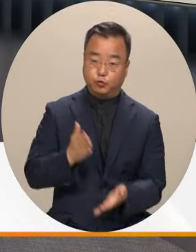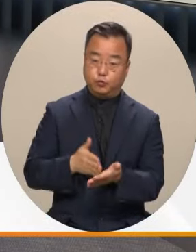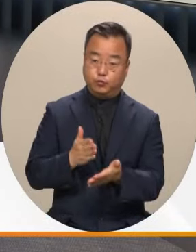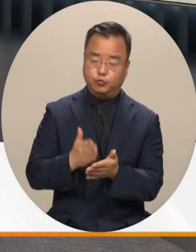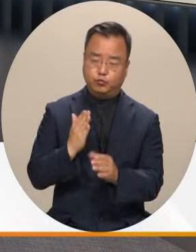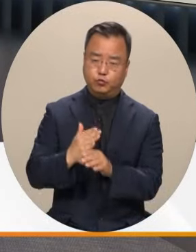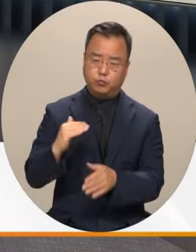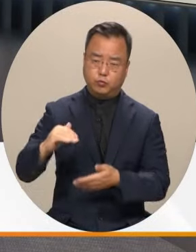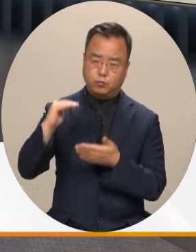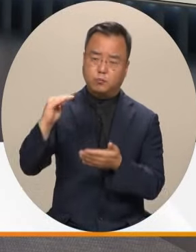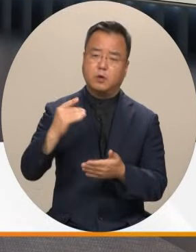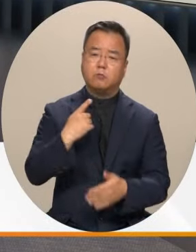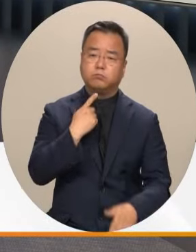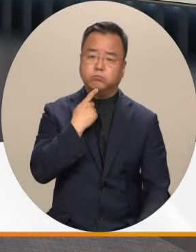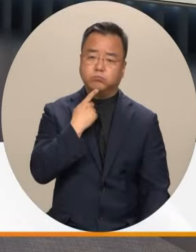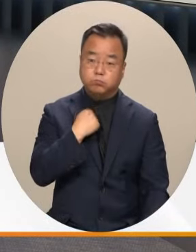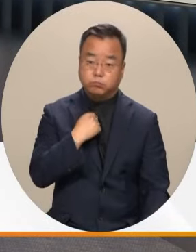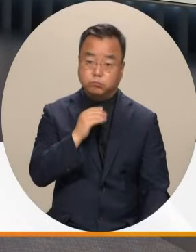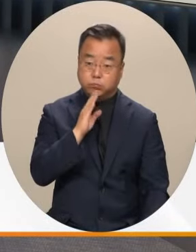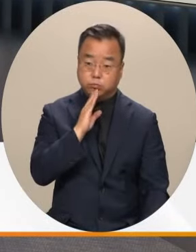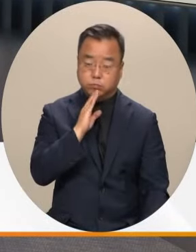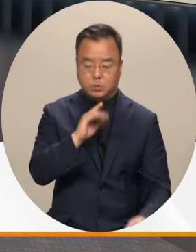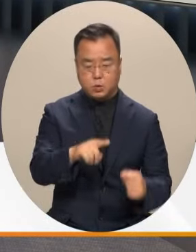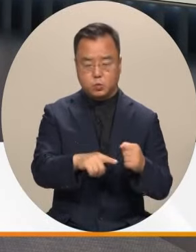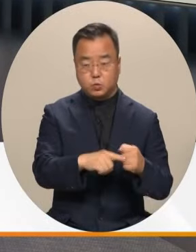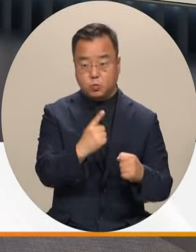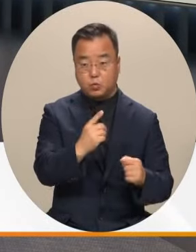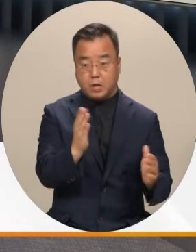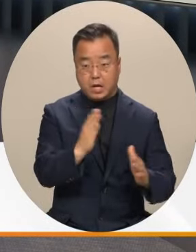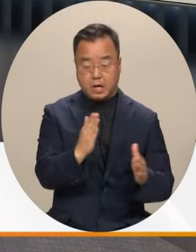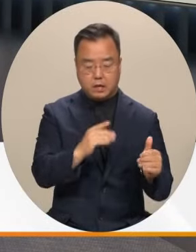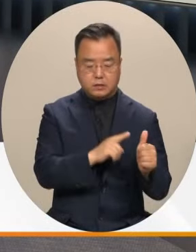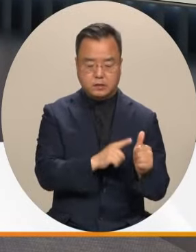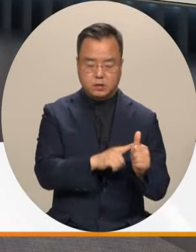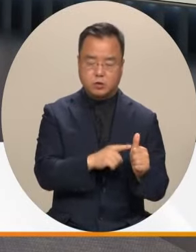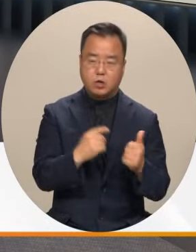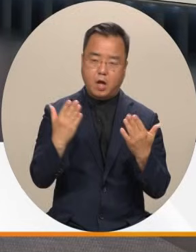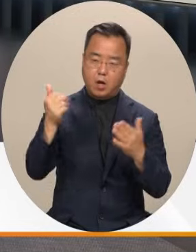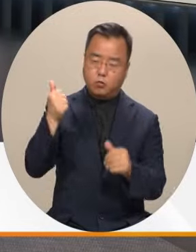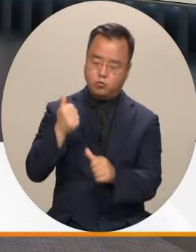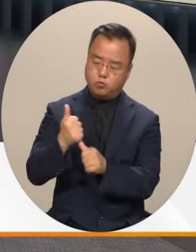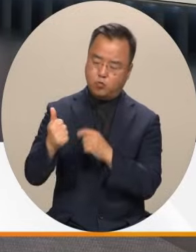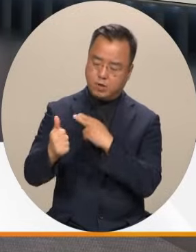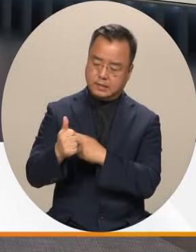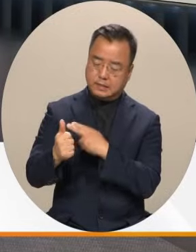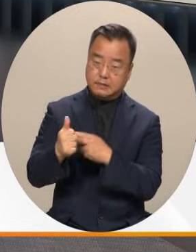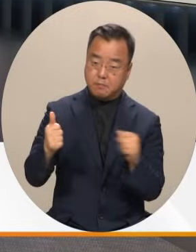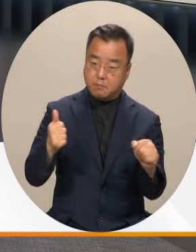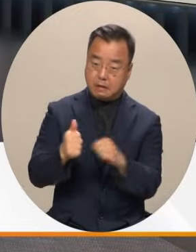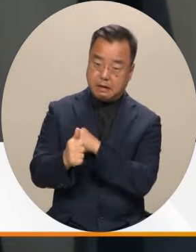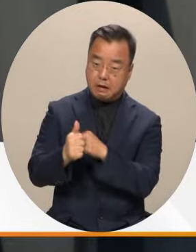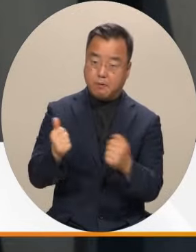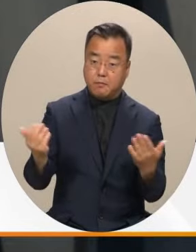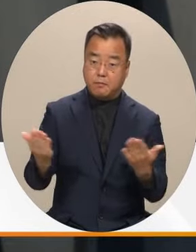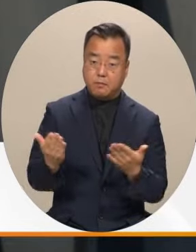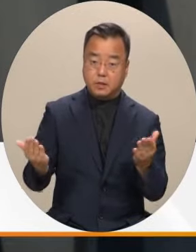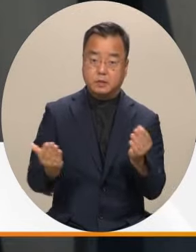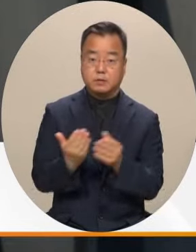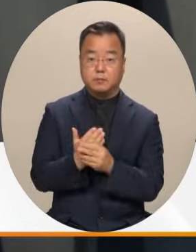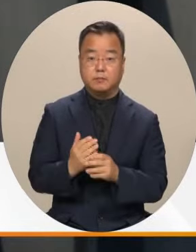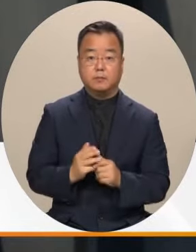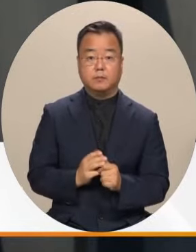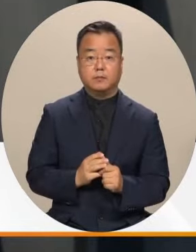전해드렸던 소식인데이 초등학생의 교감 폭행 사건 관련한 후속 소식이네요네 그렇습니다이 저희